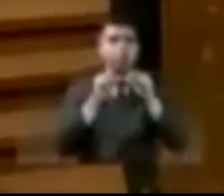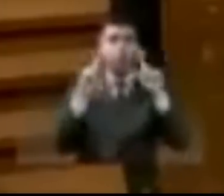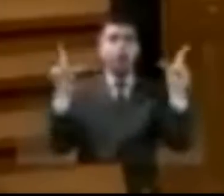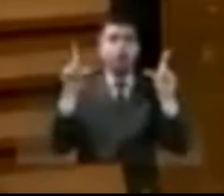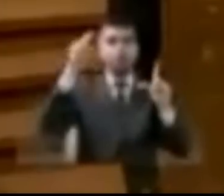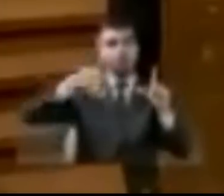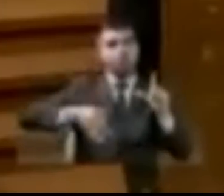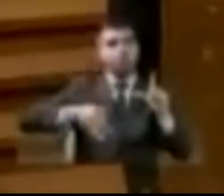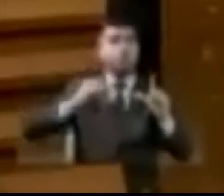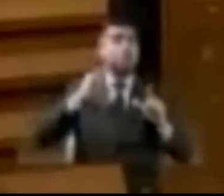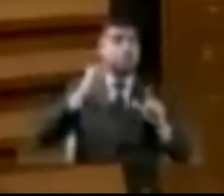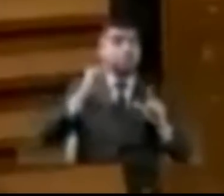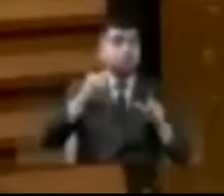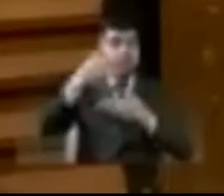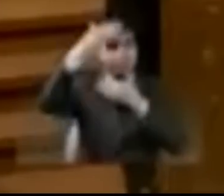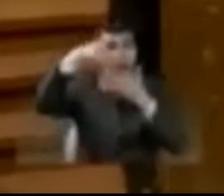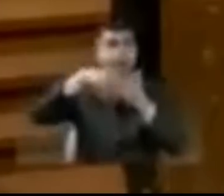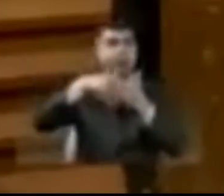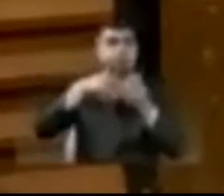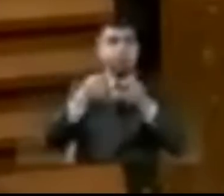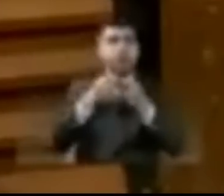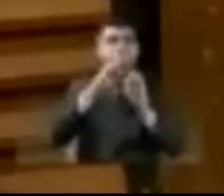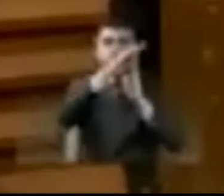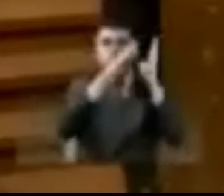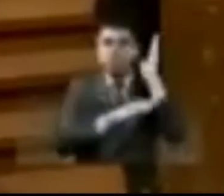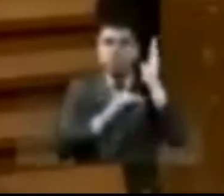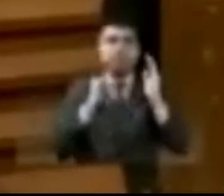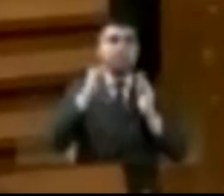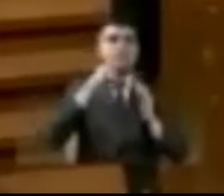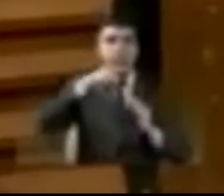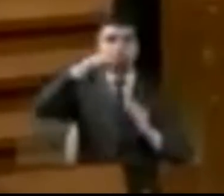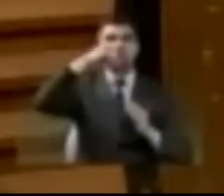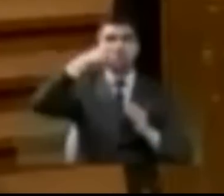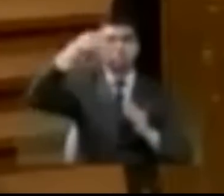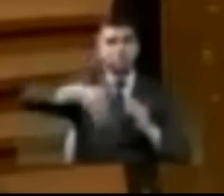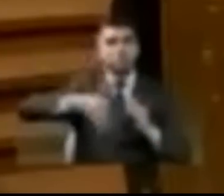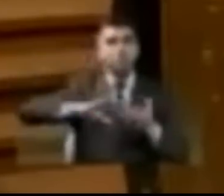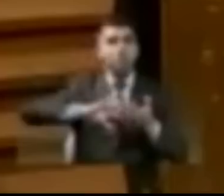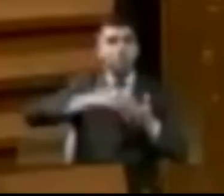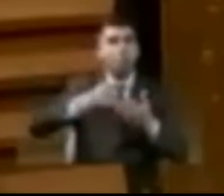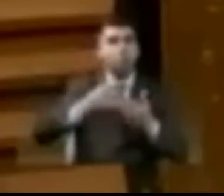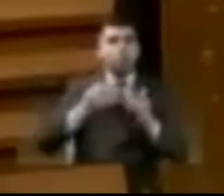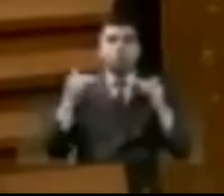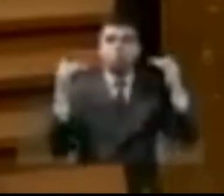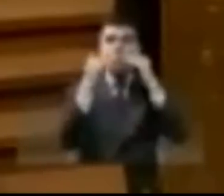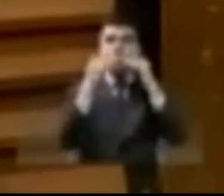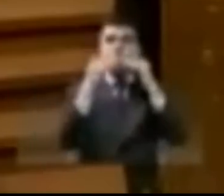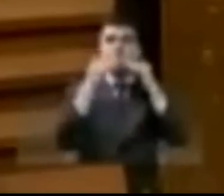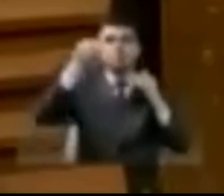ذلك، لأن هذا مغرب قوي قهز راسه. علاش؟ لأن كل قوى ديال في الوقت ديال